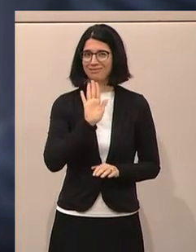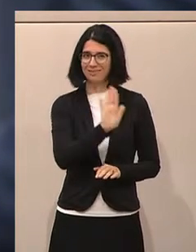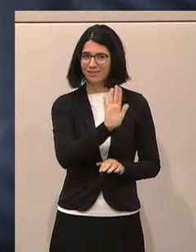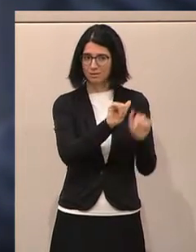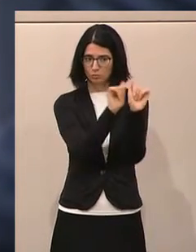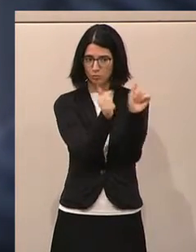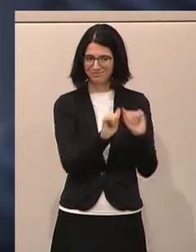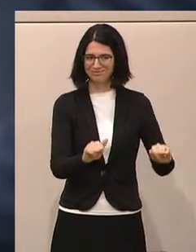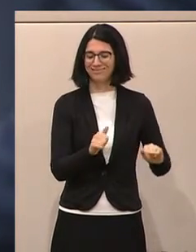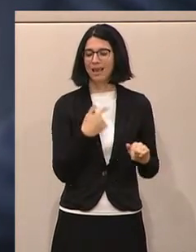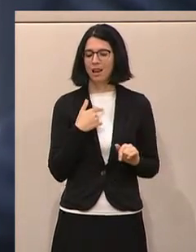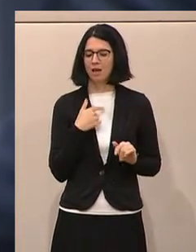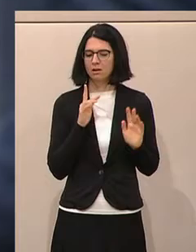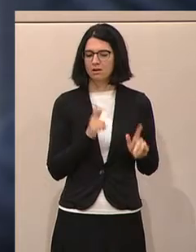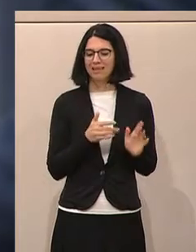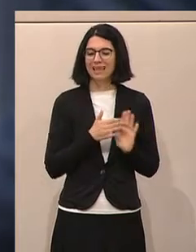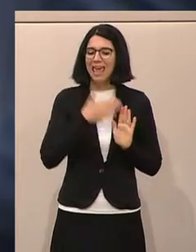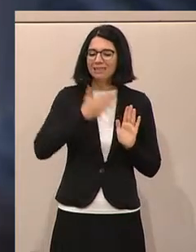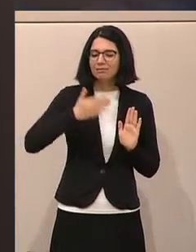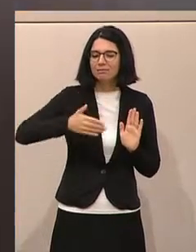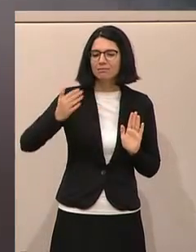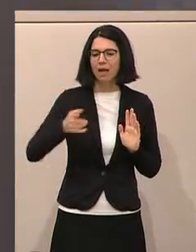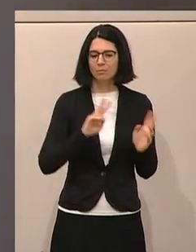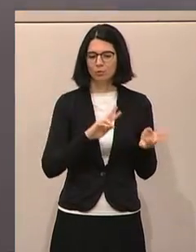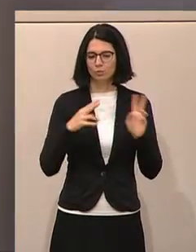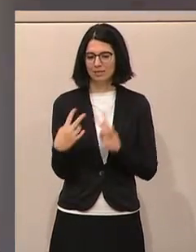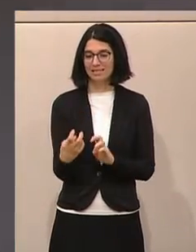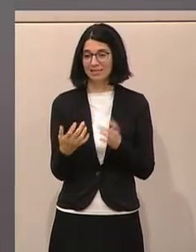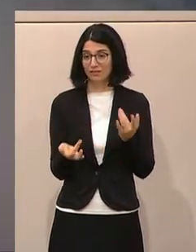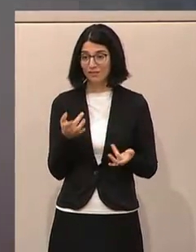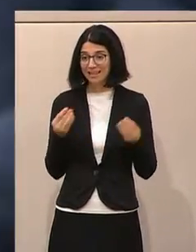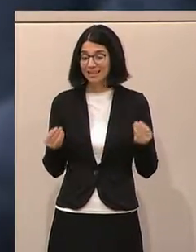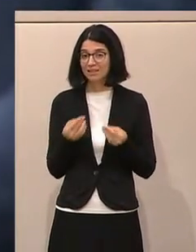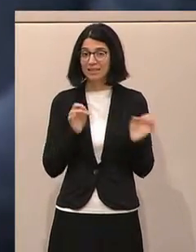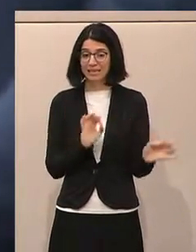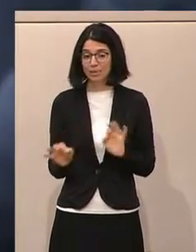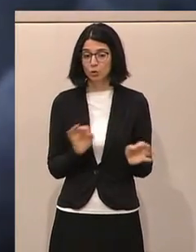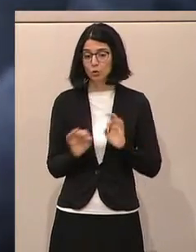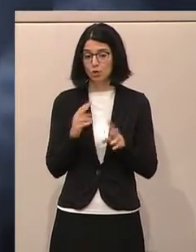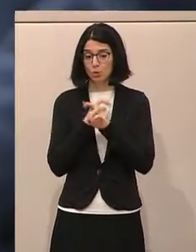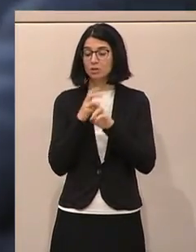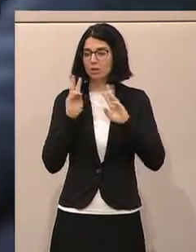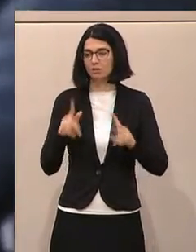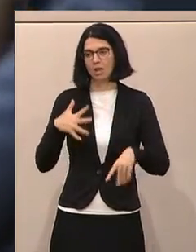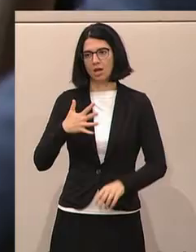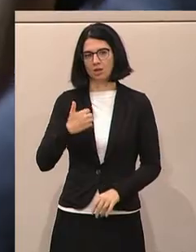Modell etappenweise umgesetzt auch etwas ist, was unsere Industrie verkraften kann.